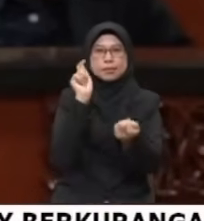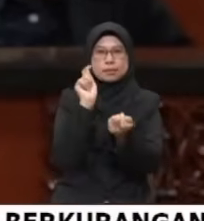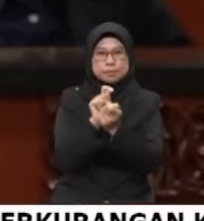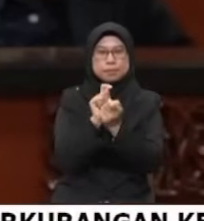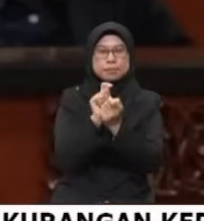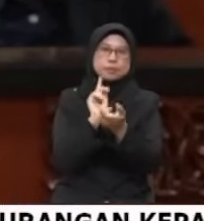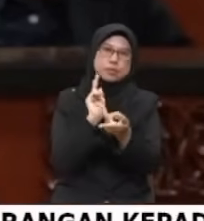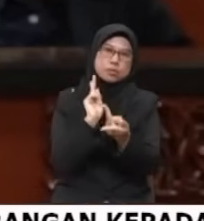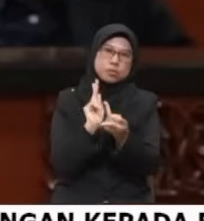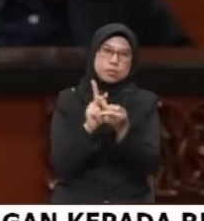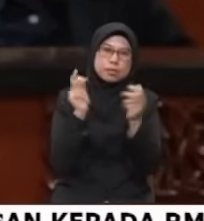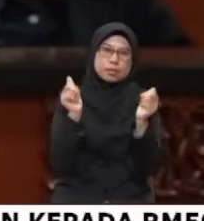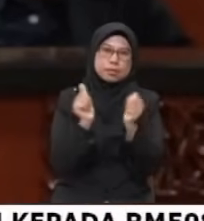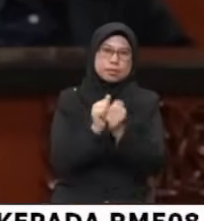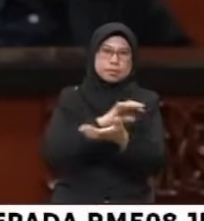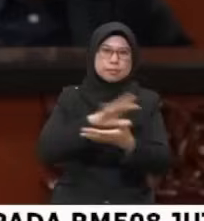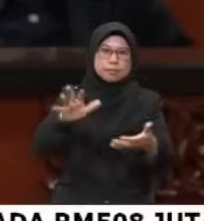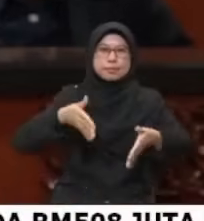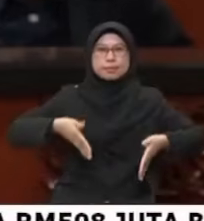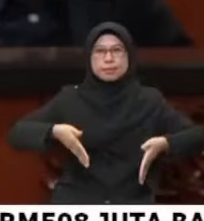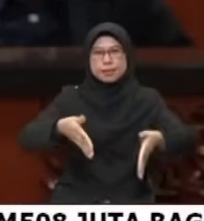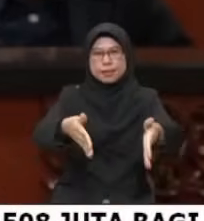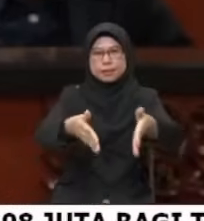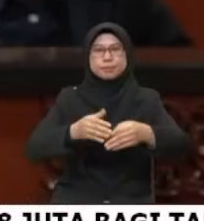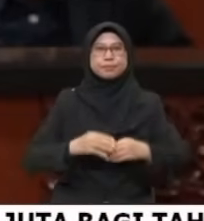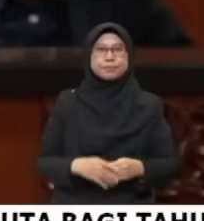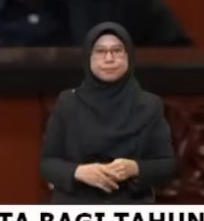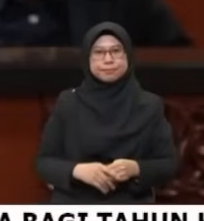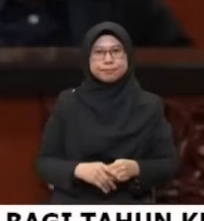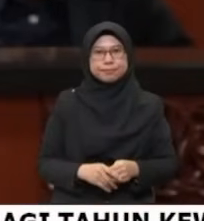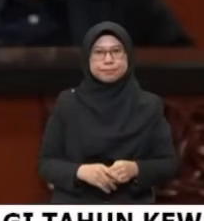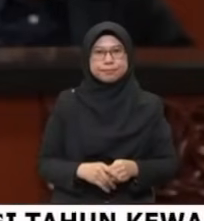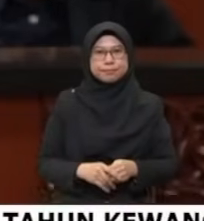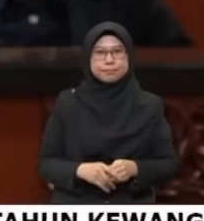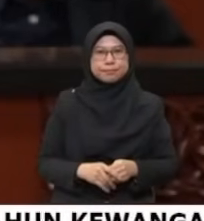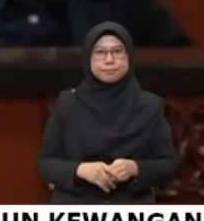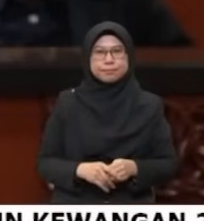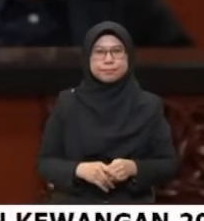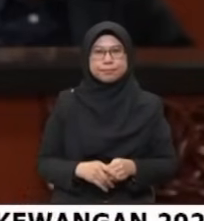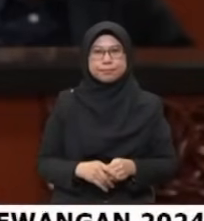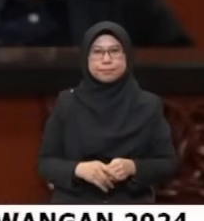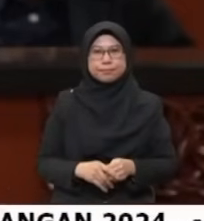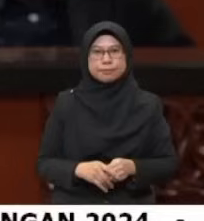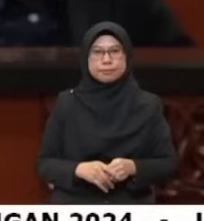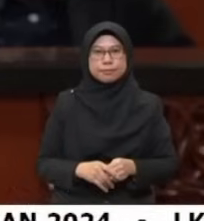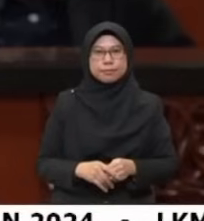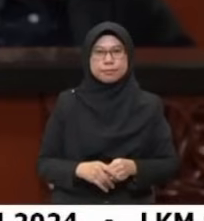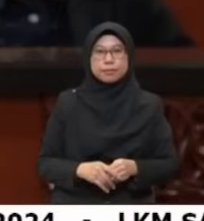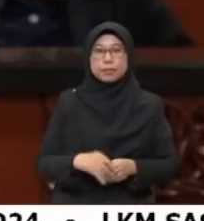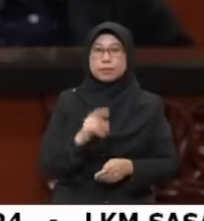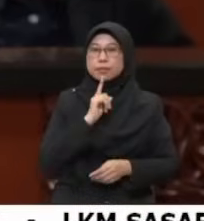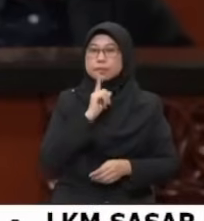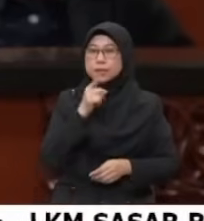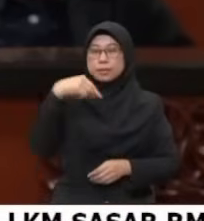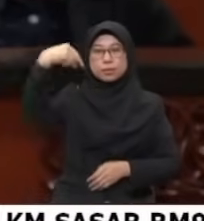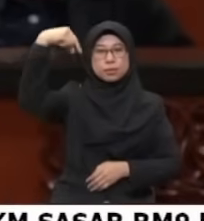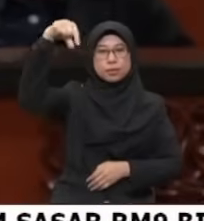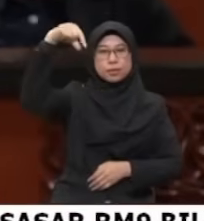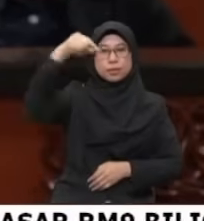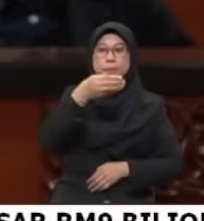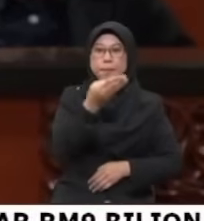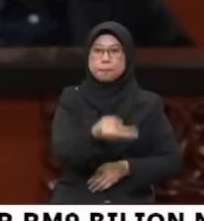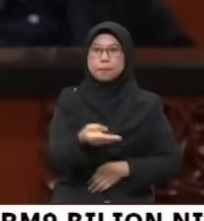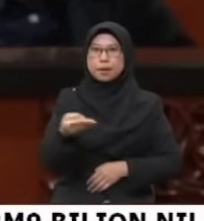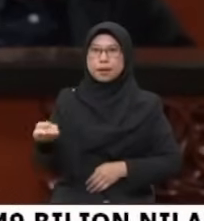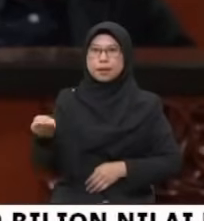dan bersesuaian dengan kerosakan yang dialami di samping tu bagi memastikan kualiti bahan